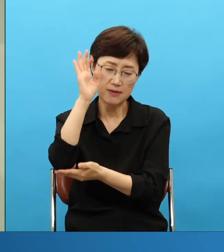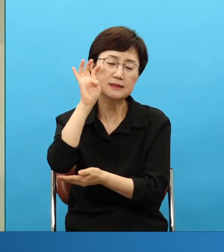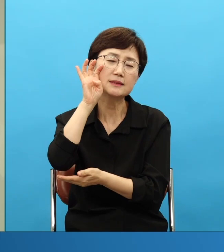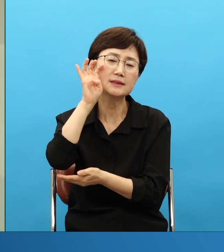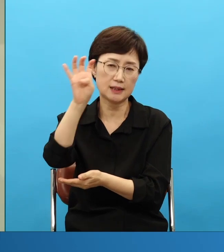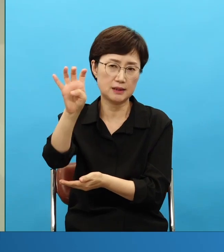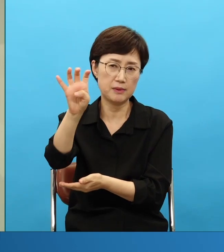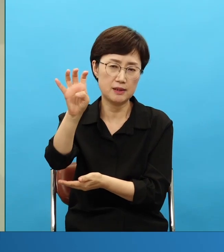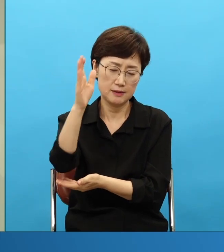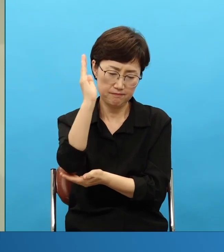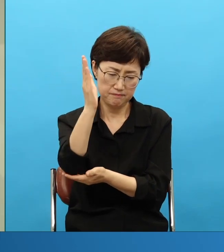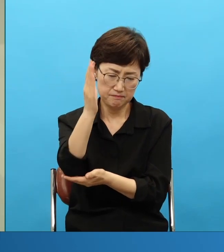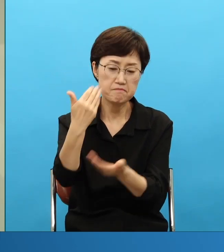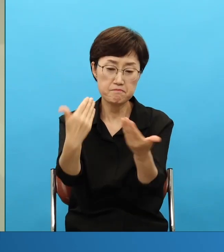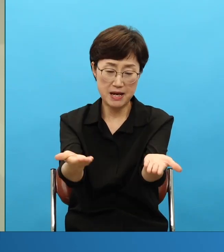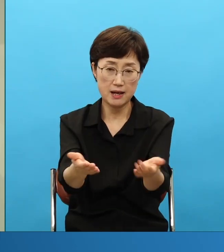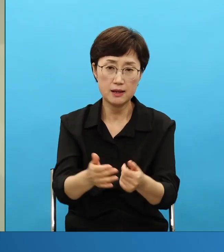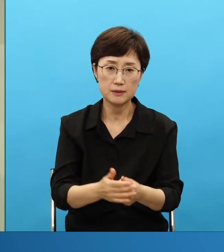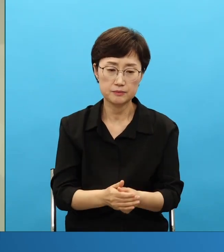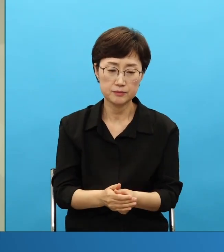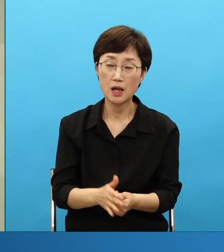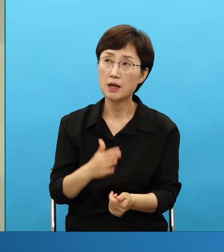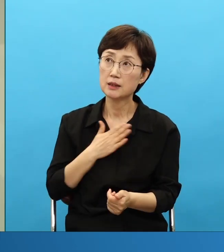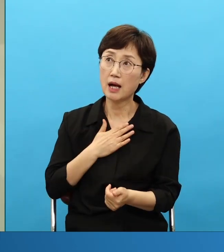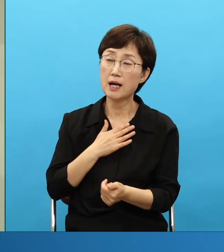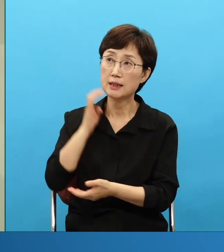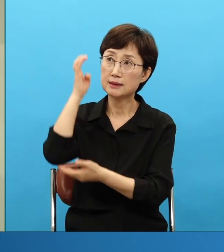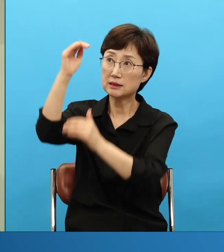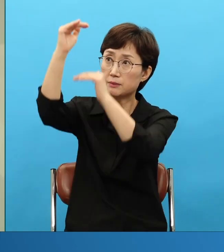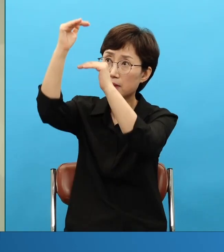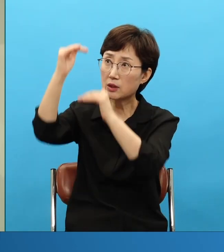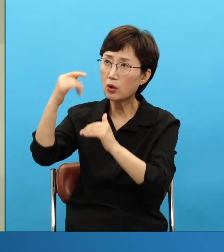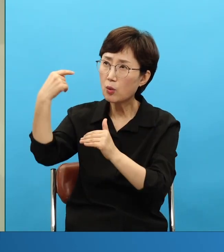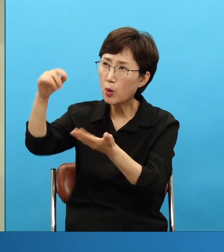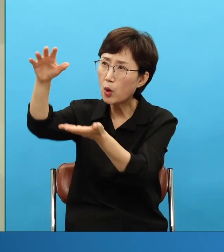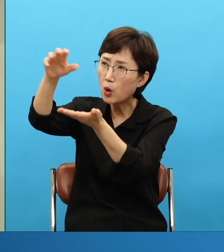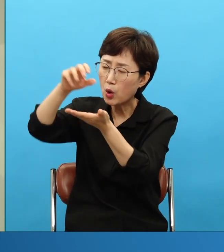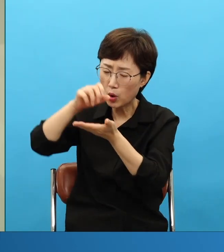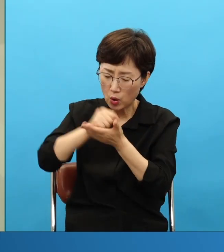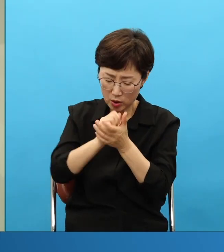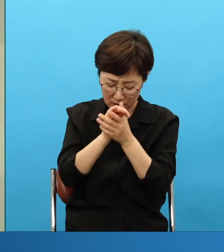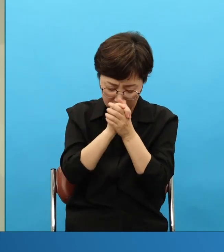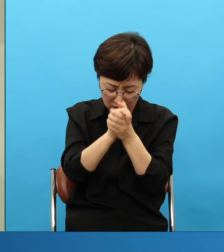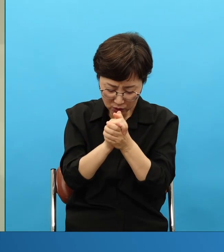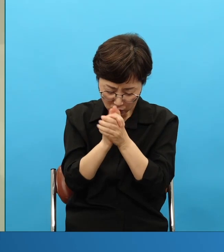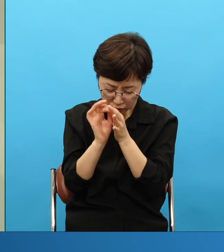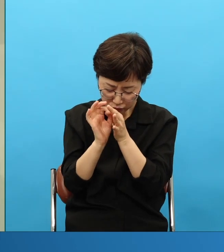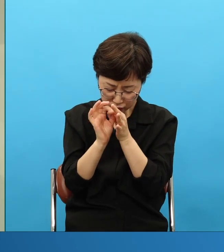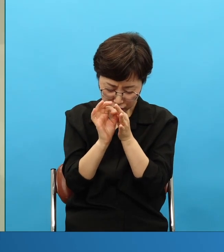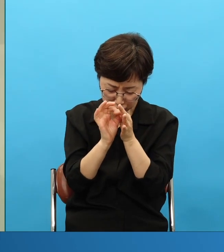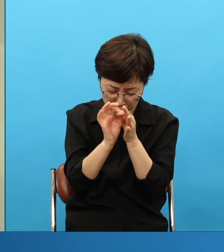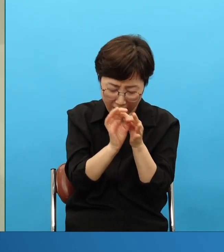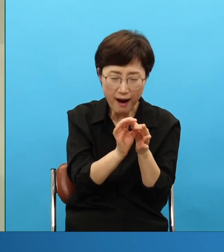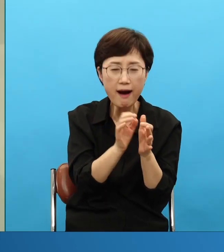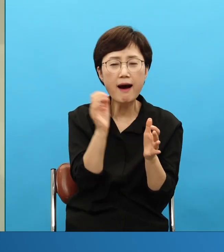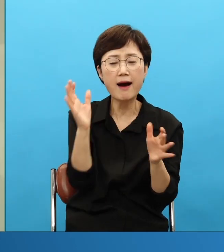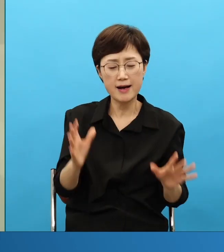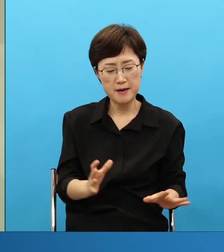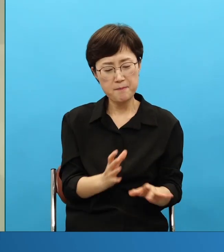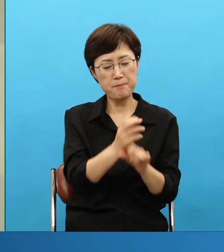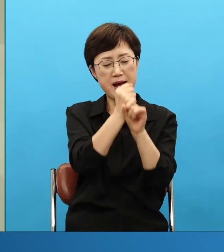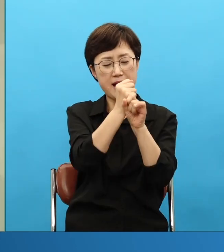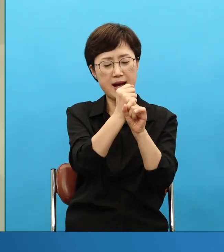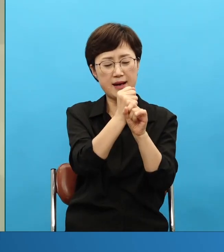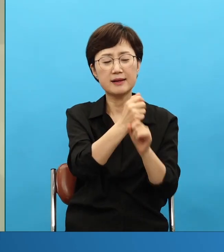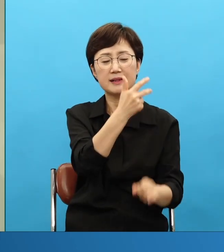kingdom for 40 days. 저는 그걸 계속 기도하다가요. 7망대 여정 이정표 찾아냈어요. And as I continue to pray with that, I was able to 해보세요.